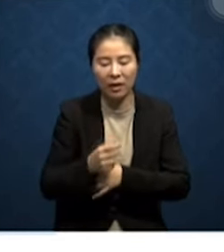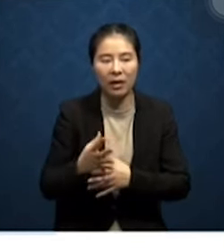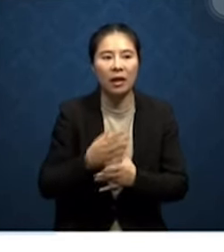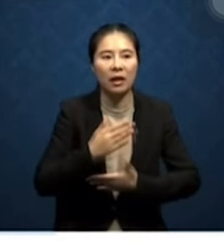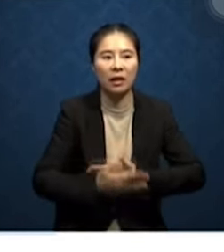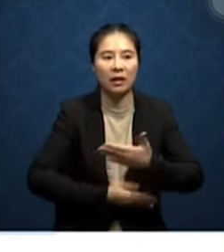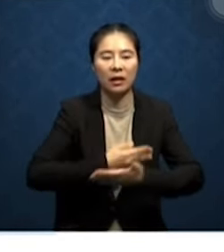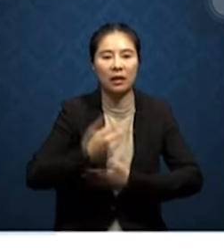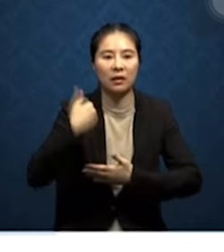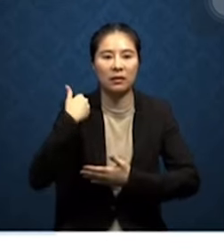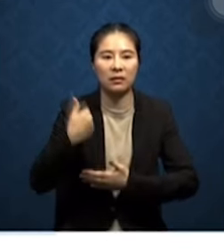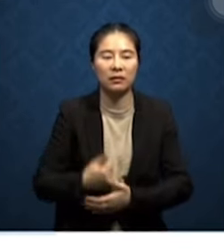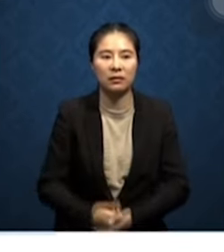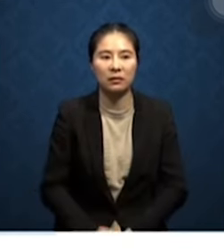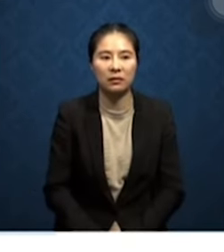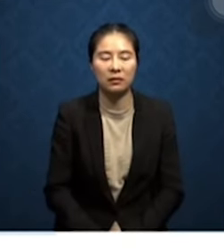กัน